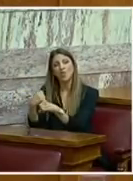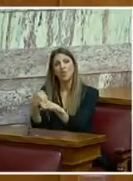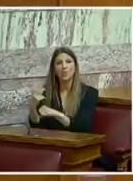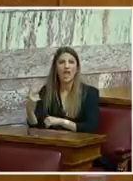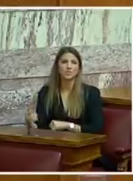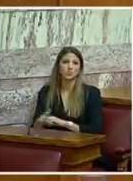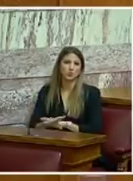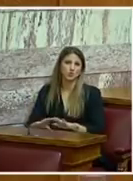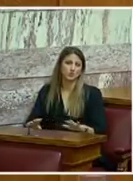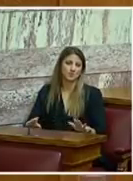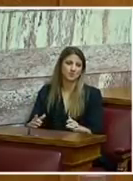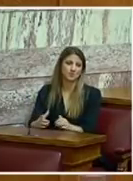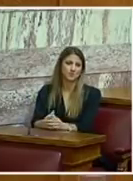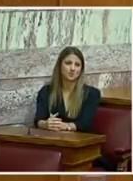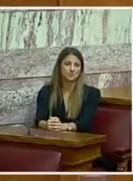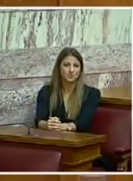υπόθεση.